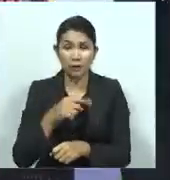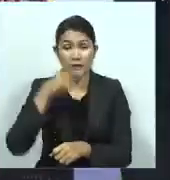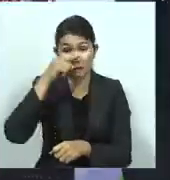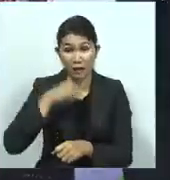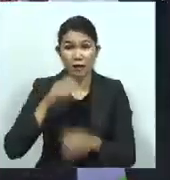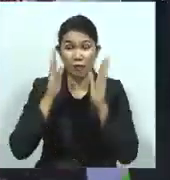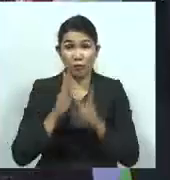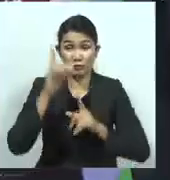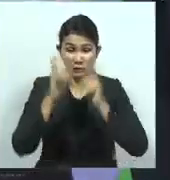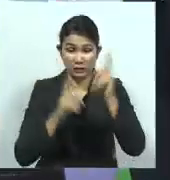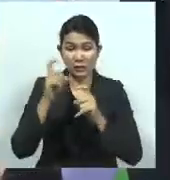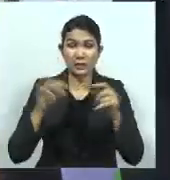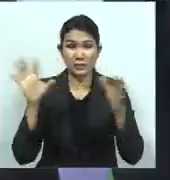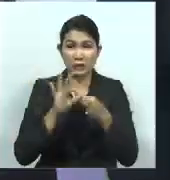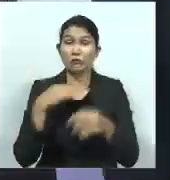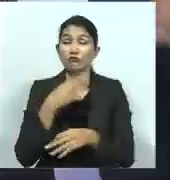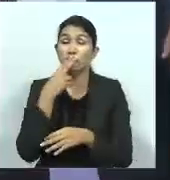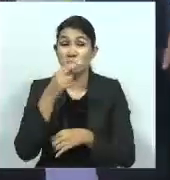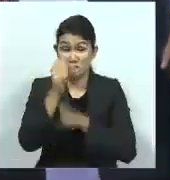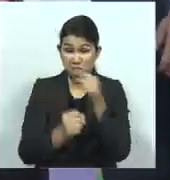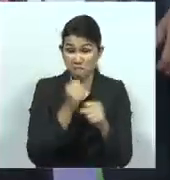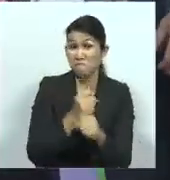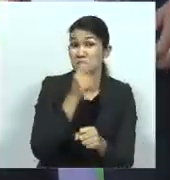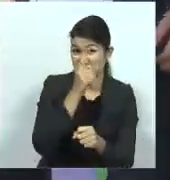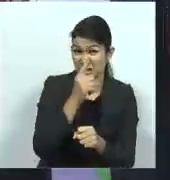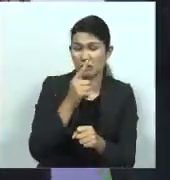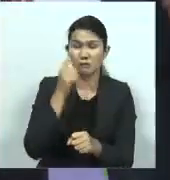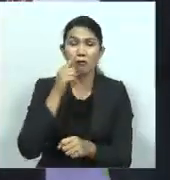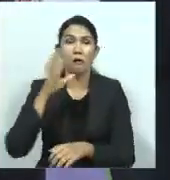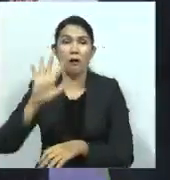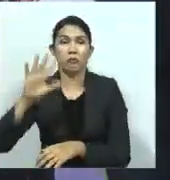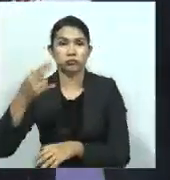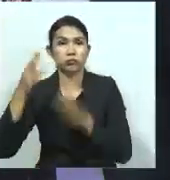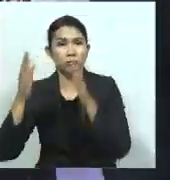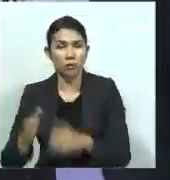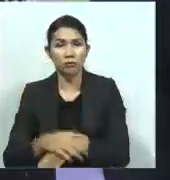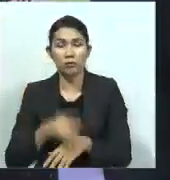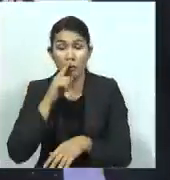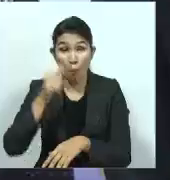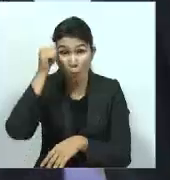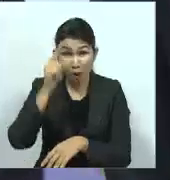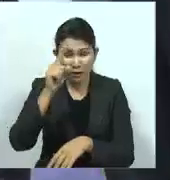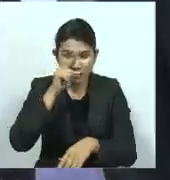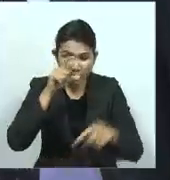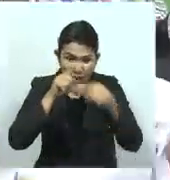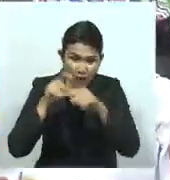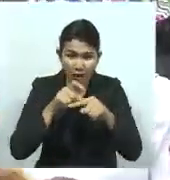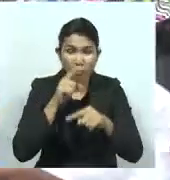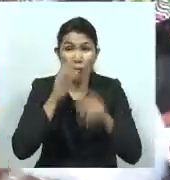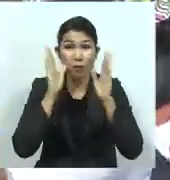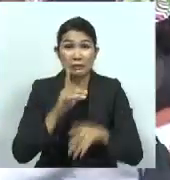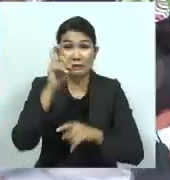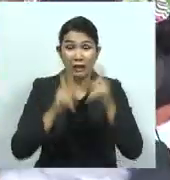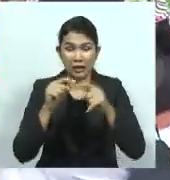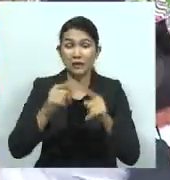มีผู้ที่เสียชีวิตจากการสูบบุหรี่ปีนึงนะฮะกว่า 50,000 คนถ้าคิดเฉลี่ยต่อวันเนี่ยเท่ากับว่ามีคนเสียชีวิตจาก